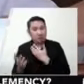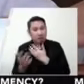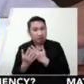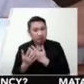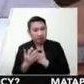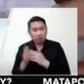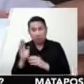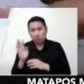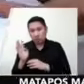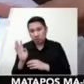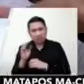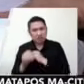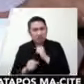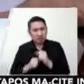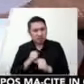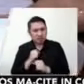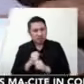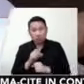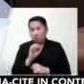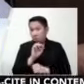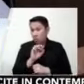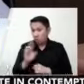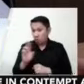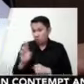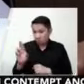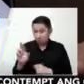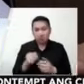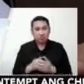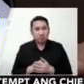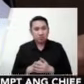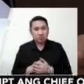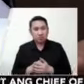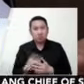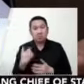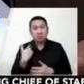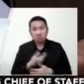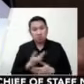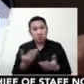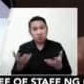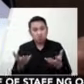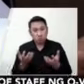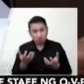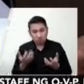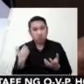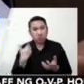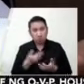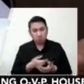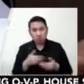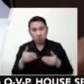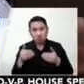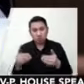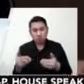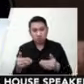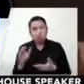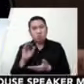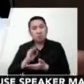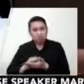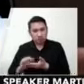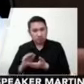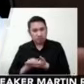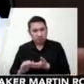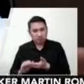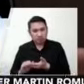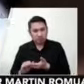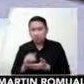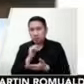40 taon. O di kaya, ang pinakagusto natin, at tinutulak natin, absolute pardon. Hindi na siya kukulungin kahit